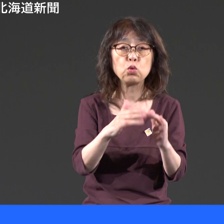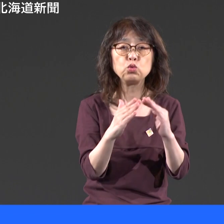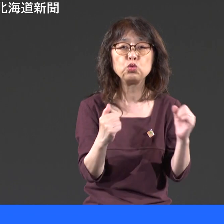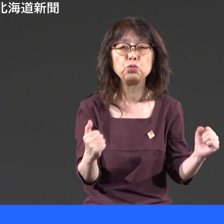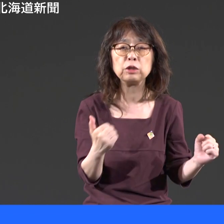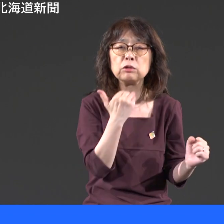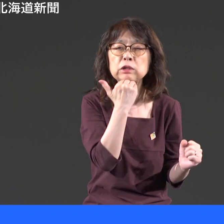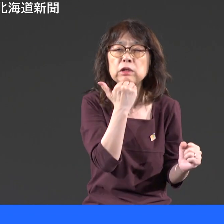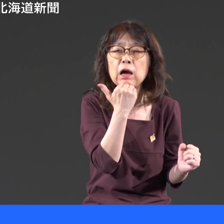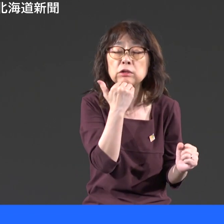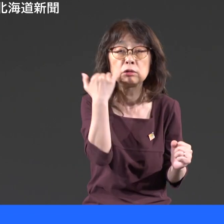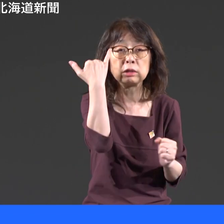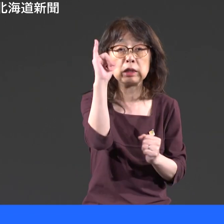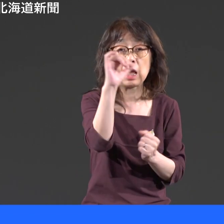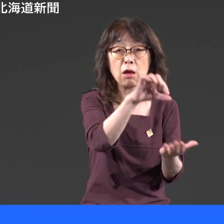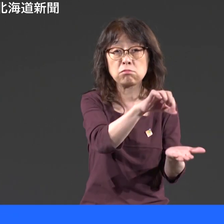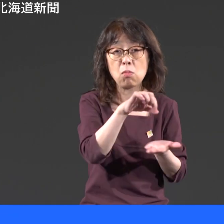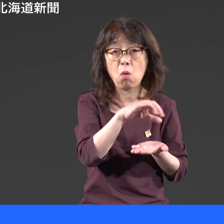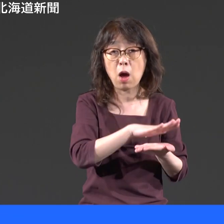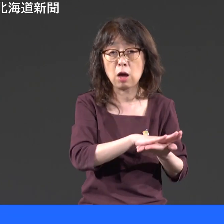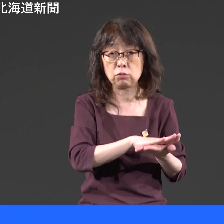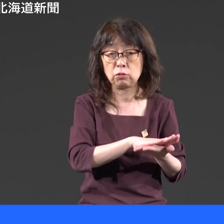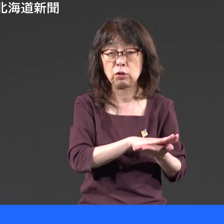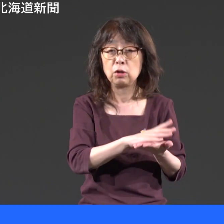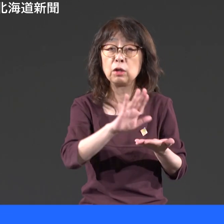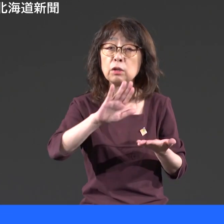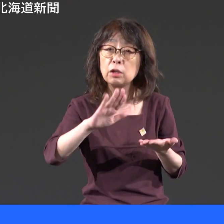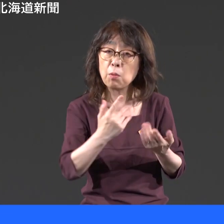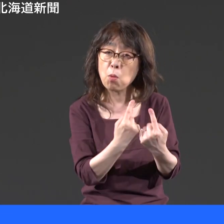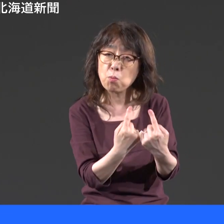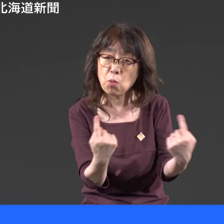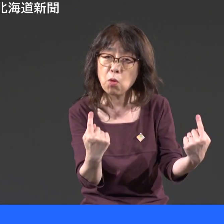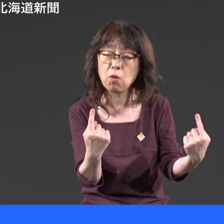そうした声もある一方でやはり騒音に関してのですね、